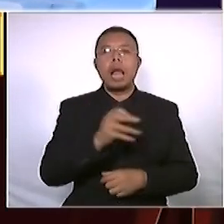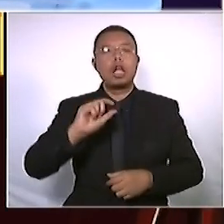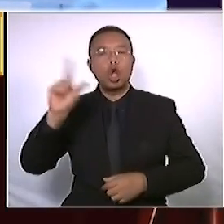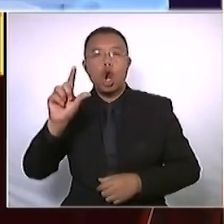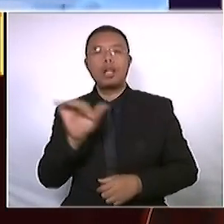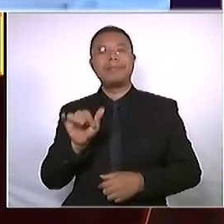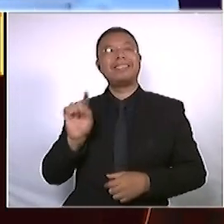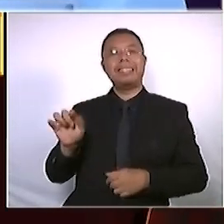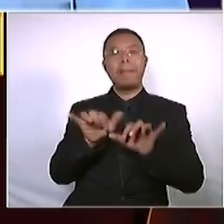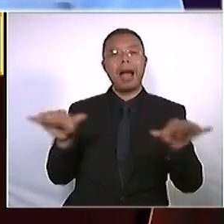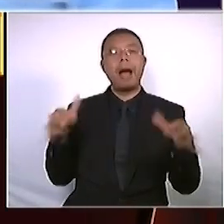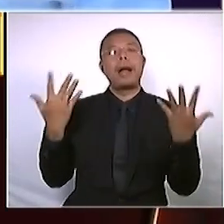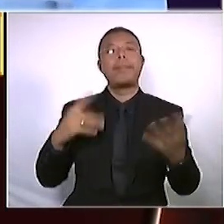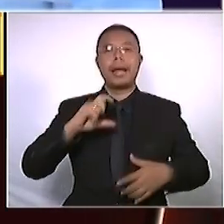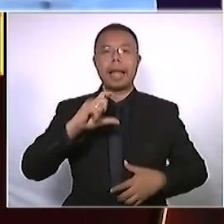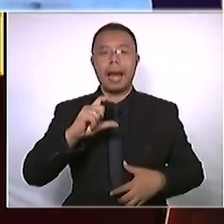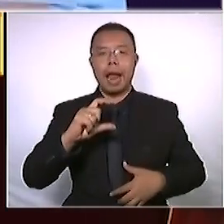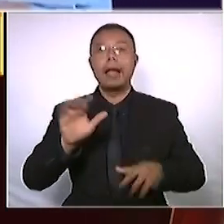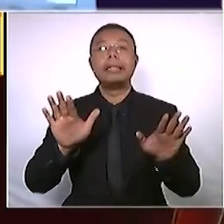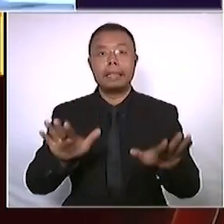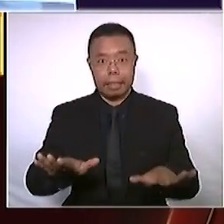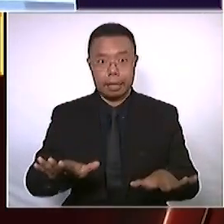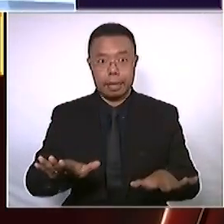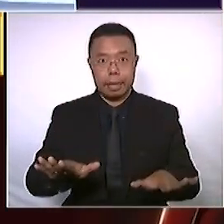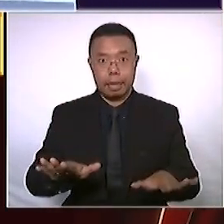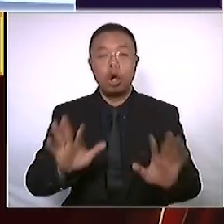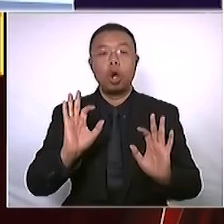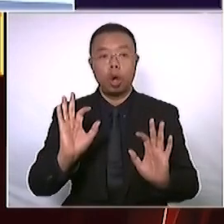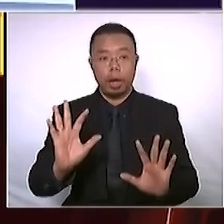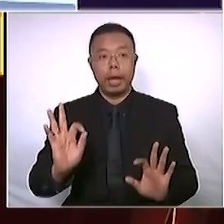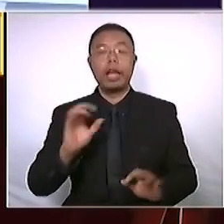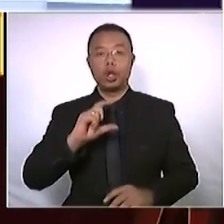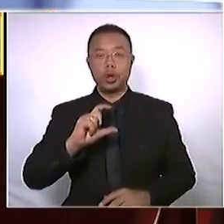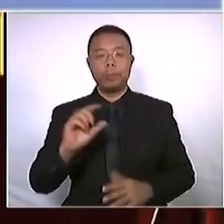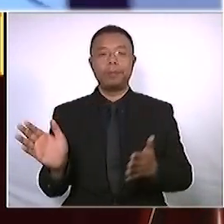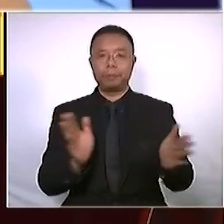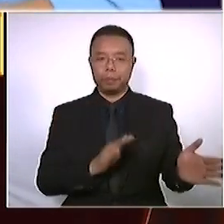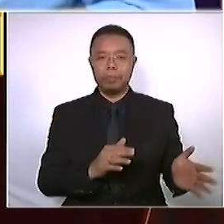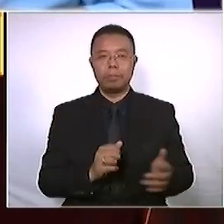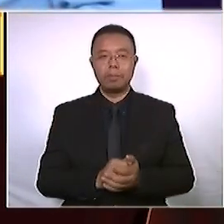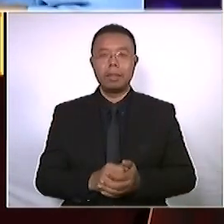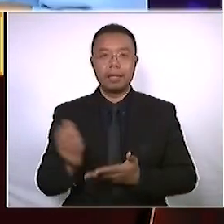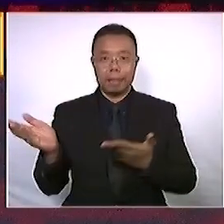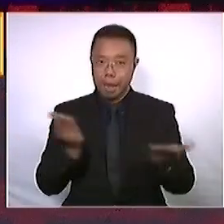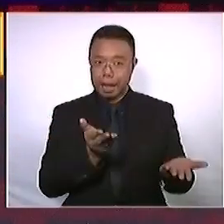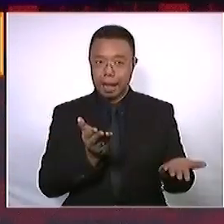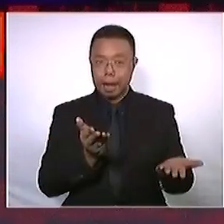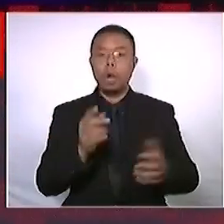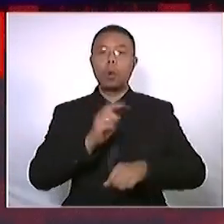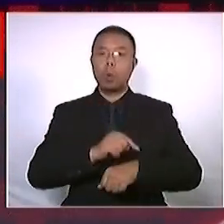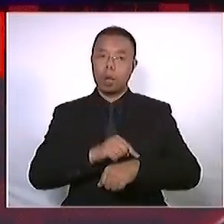Solo Bagaimana caranya ini tenang cukup cukup baik Cukup silakan